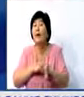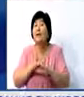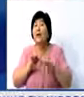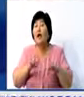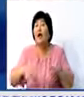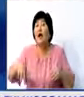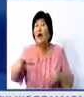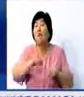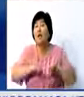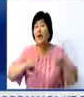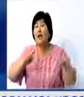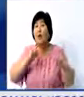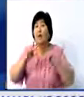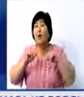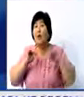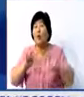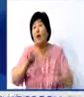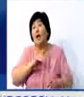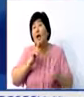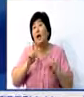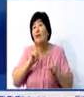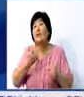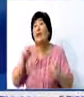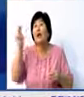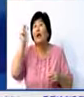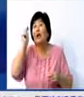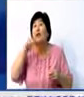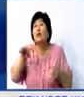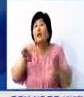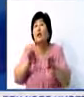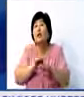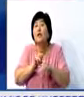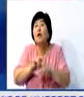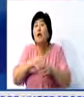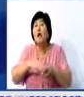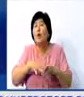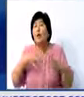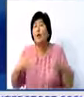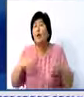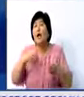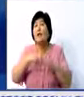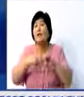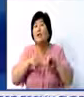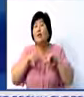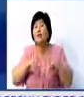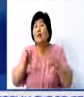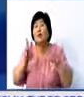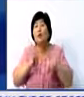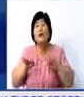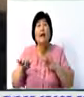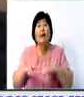бойынша аймақтық комиссия отырысын өткізді. Жиында эксклюзивті білім беру саласындағы қордаланған мәселелерді шешудің жолдары